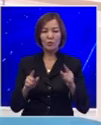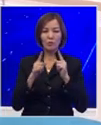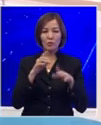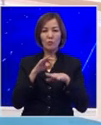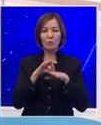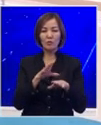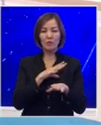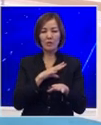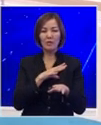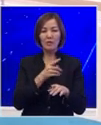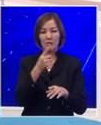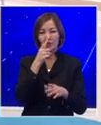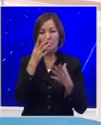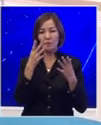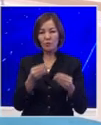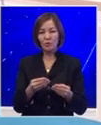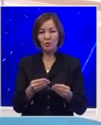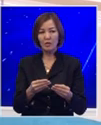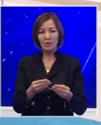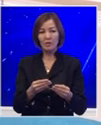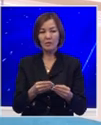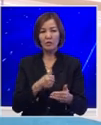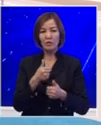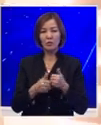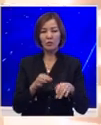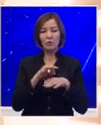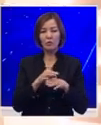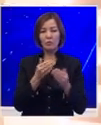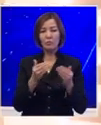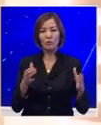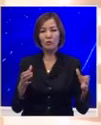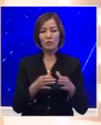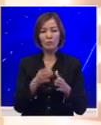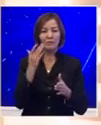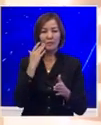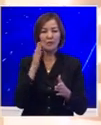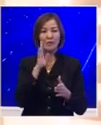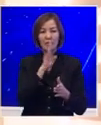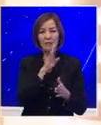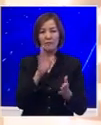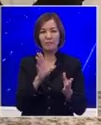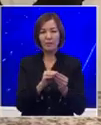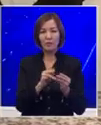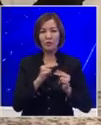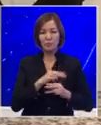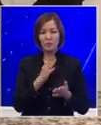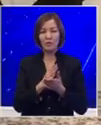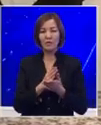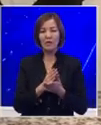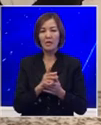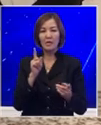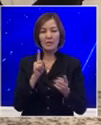конференцияларды өткізген. Жақын күндері кимешек шеруін ұйымдастырыпты. Музей ұжымы үнемі аналармен тығыз байланыста. Жиі бас қосулар